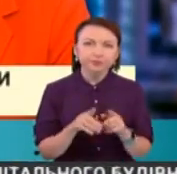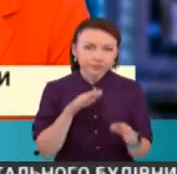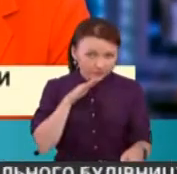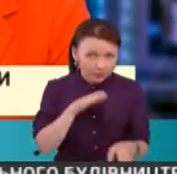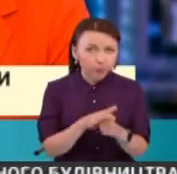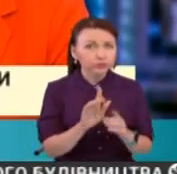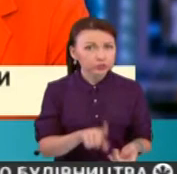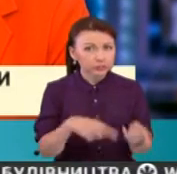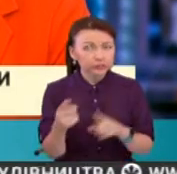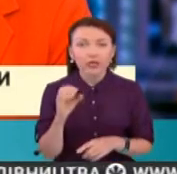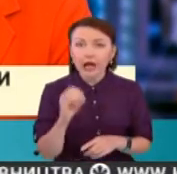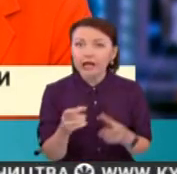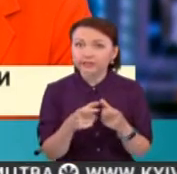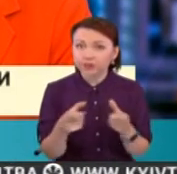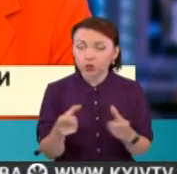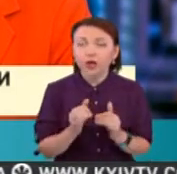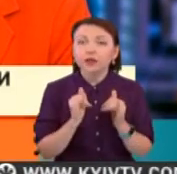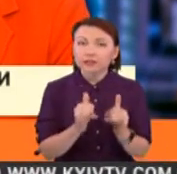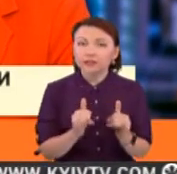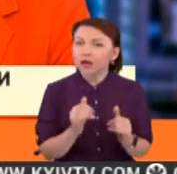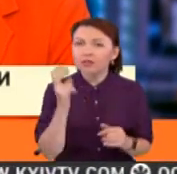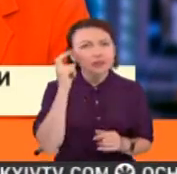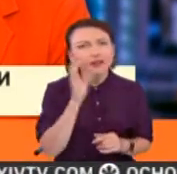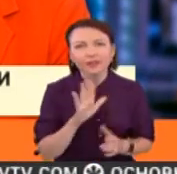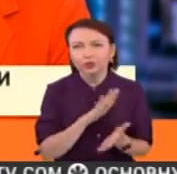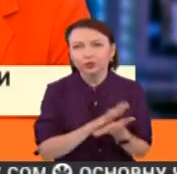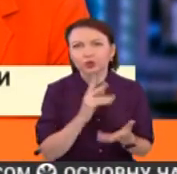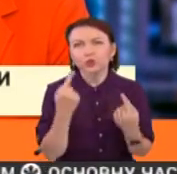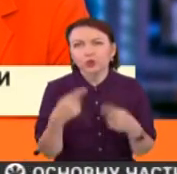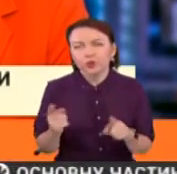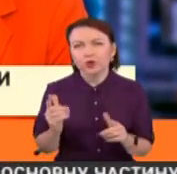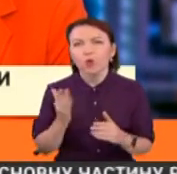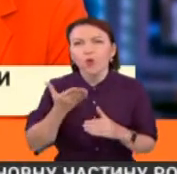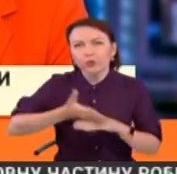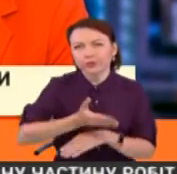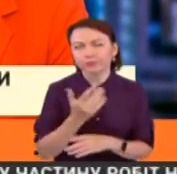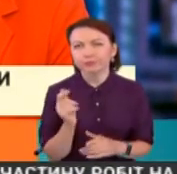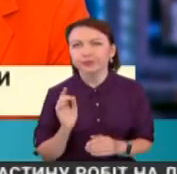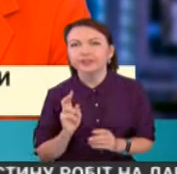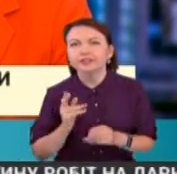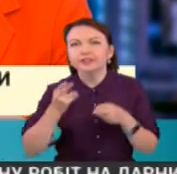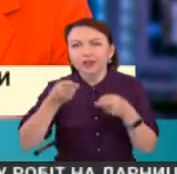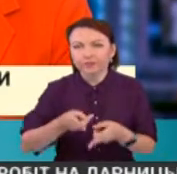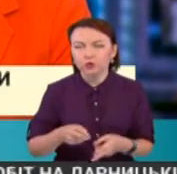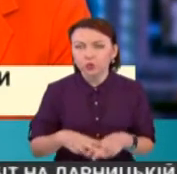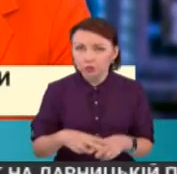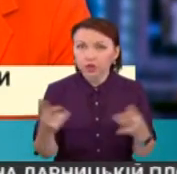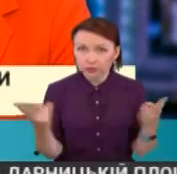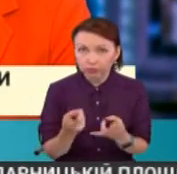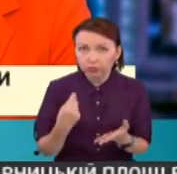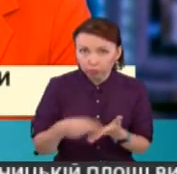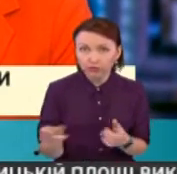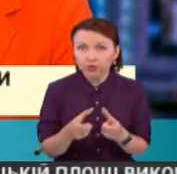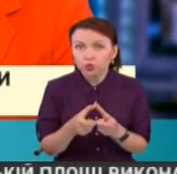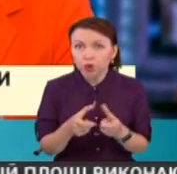на е-квиток. Для не киян, людей, які просто приїздять в столицю, їм необхідно буде купувати цю